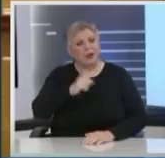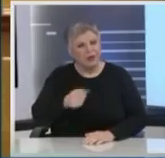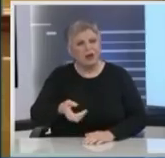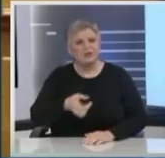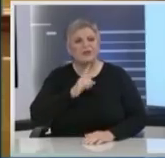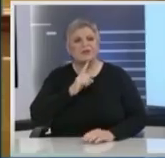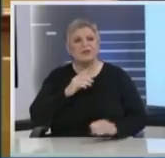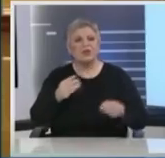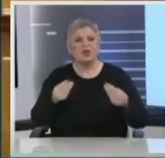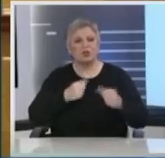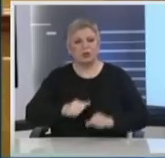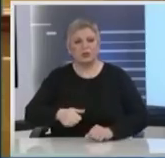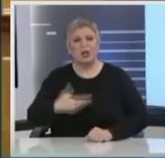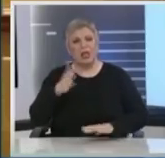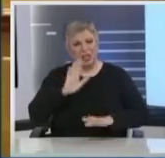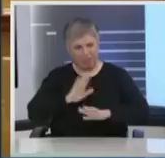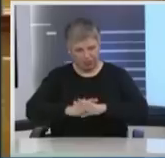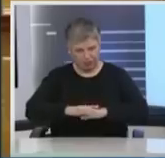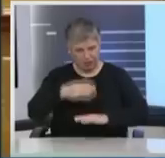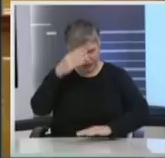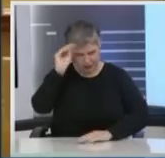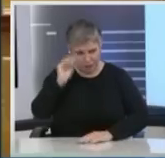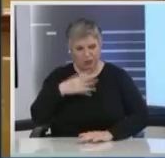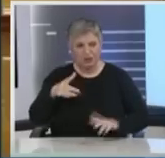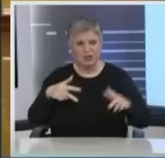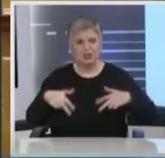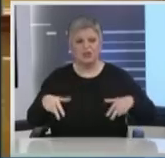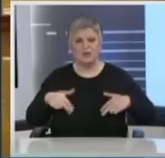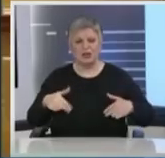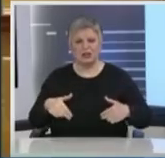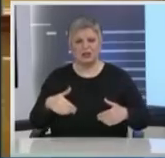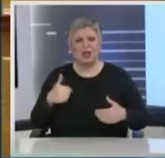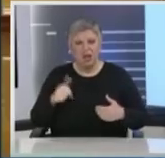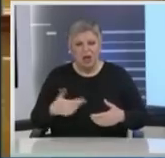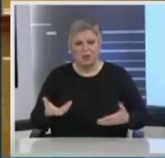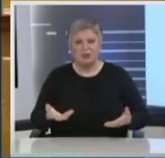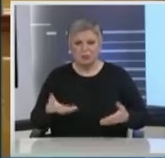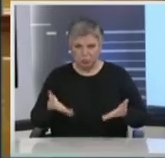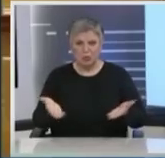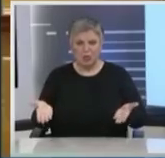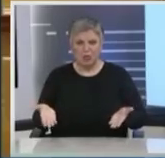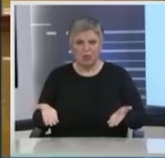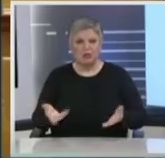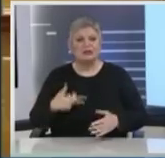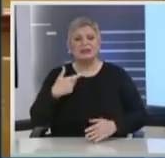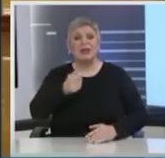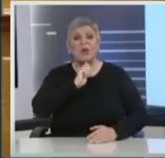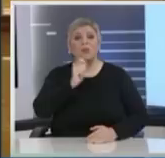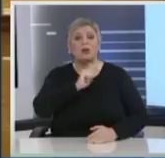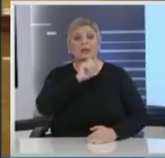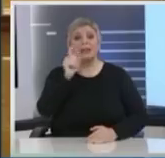Και δεν θα φταίει ούτε ο Τσίπρας ούτε η κυβέρνηση. Γιατί εμείς τέτοιες μεθόδους δεν χρησιμοποιούμε. Και η πολιτική ζωή του